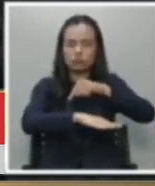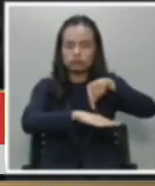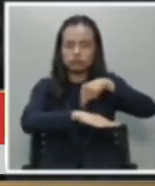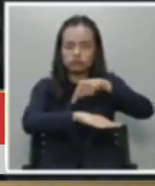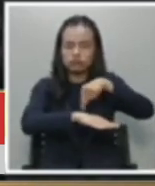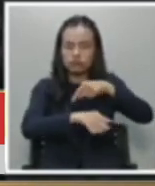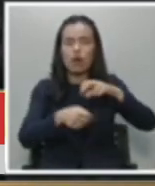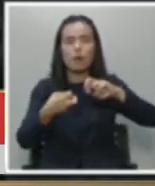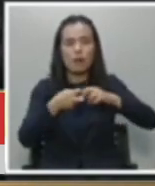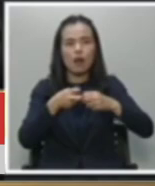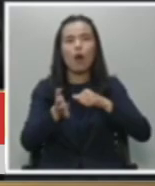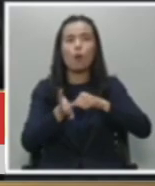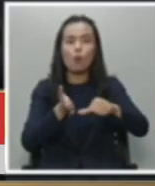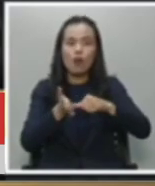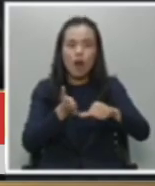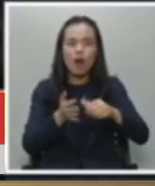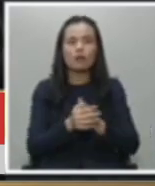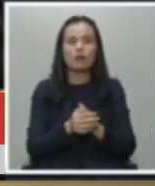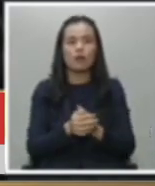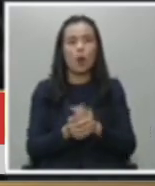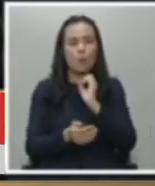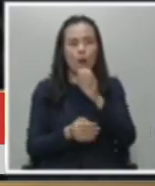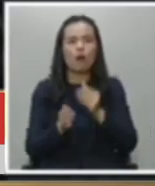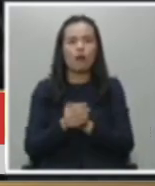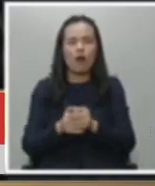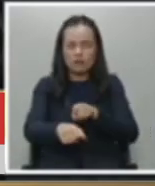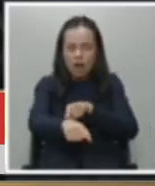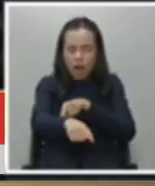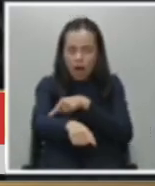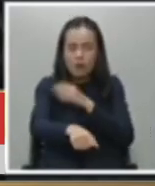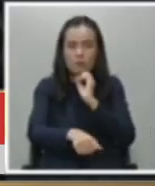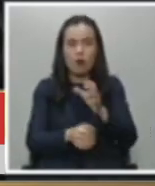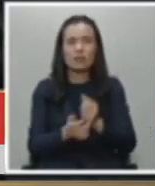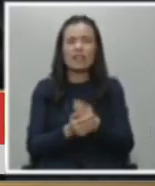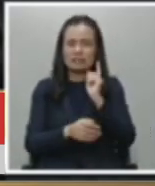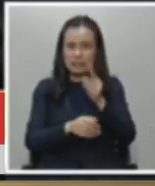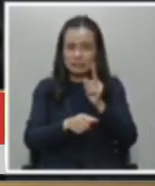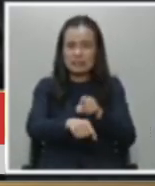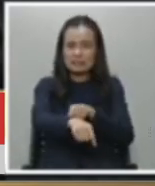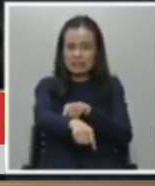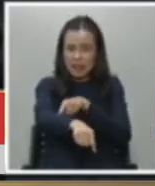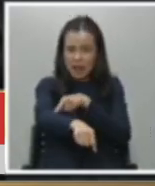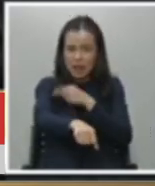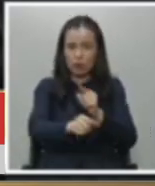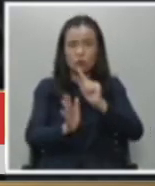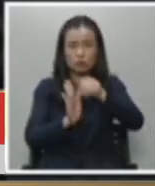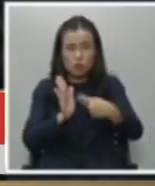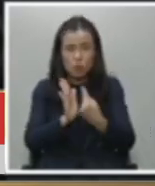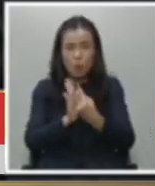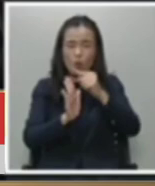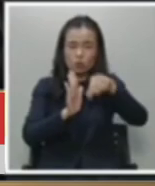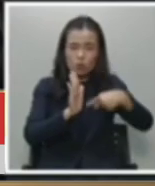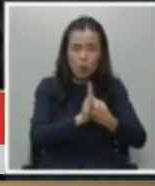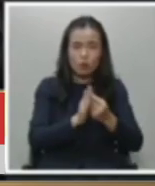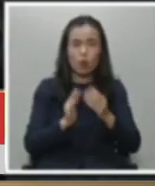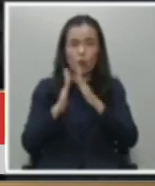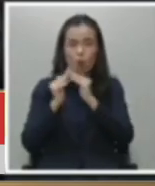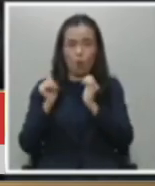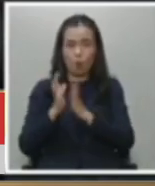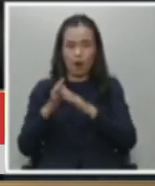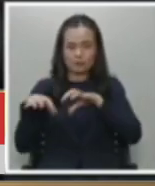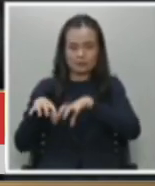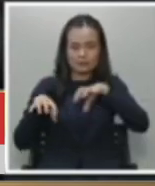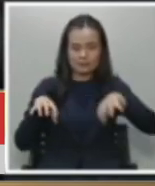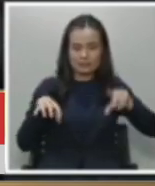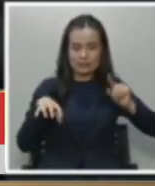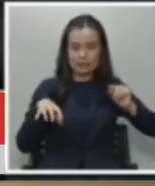ไขปัญหานั้นที่ท่านบอกว่ายาวนานนั้นแต่ว่ามันไม่ได้ยาวนานถึงขนาดหลายชั่วโมงจากวัดป่าที่จะไปเทอร์มินอล